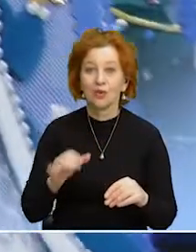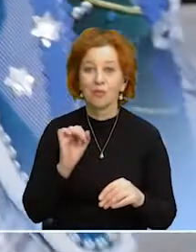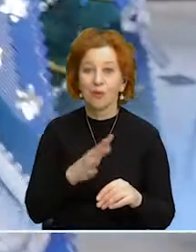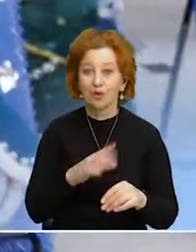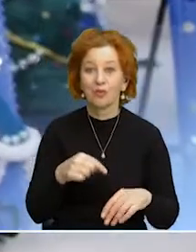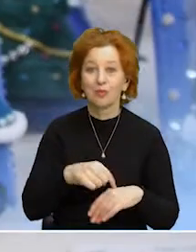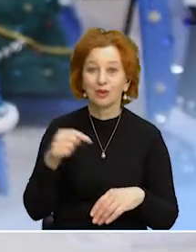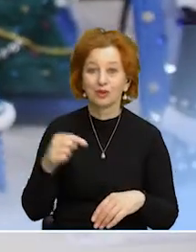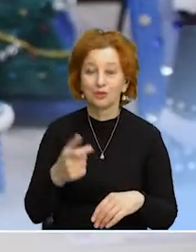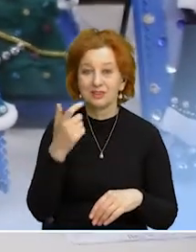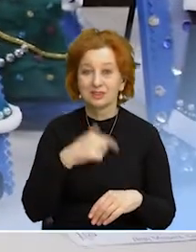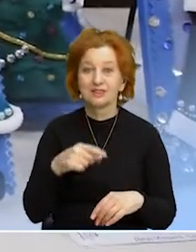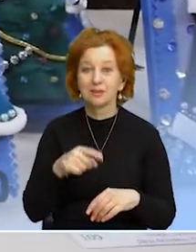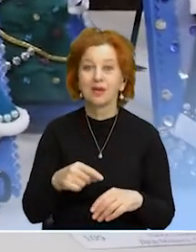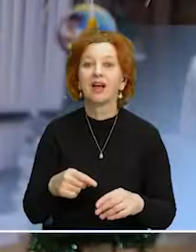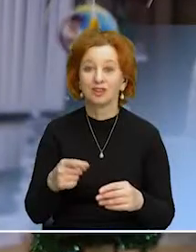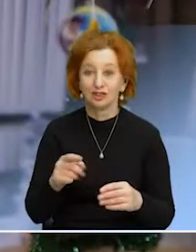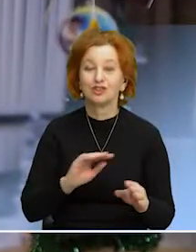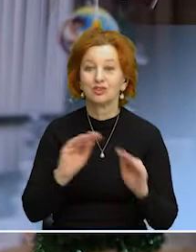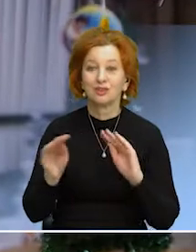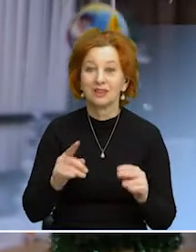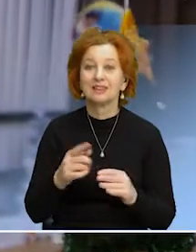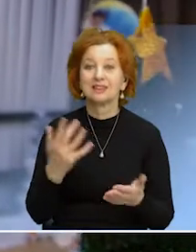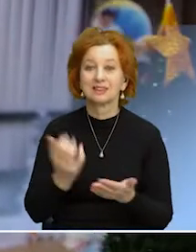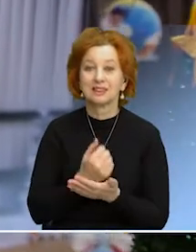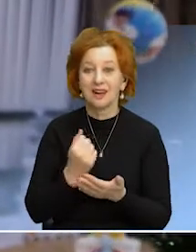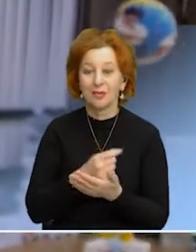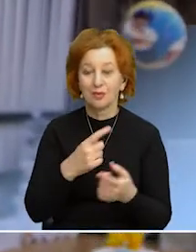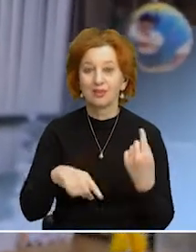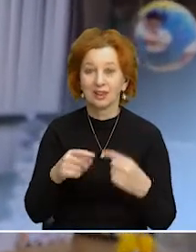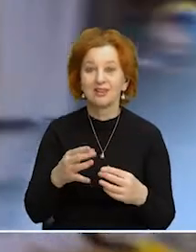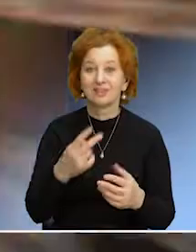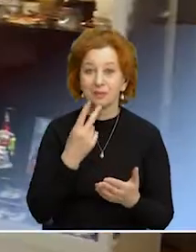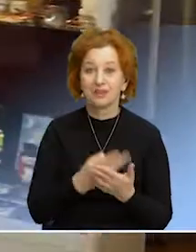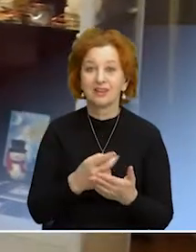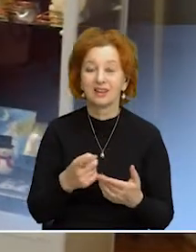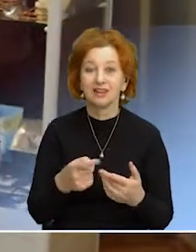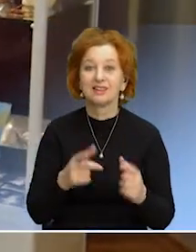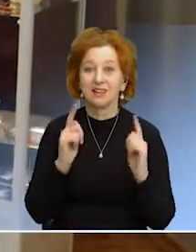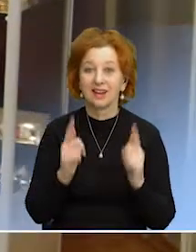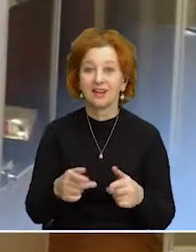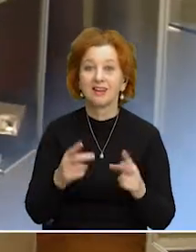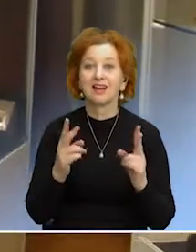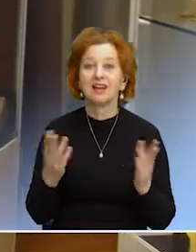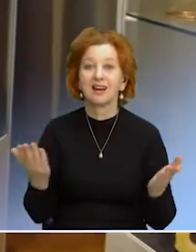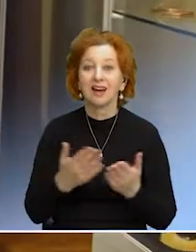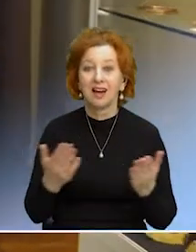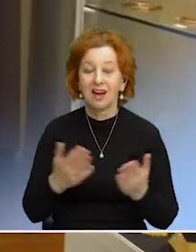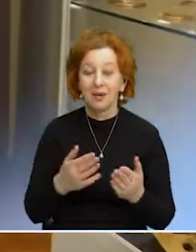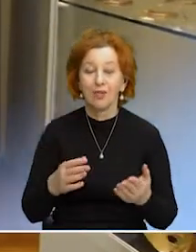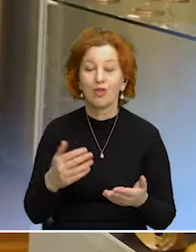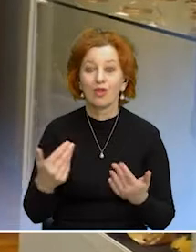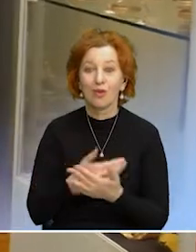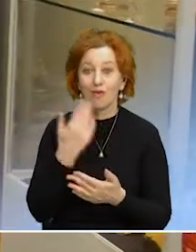поэтому можно почувствовать себя в роли жюри и проголосовать за работу, которая понравилась. Ну согласитесь, какой символ